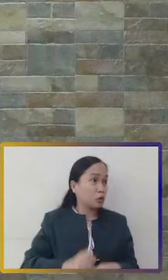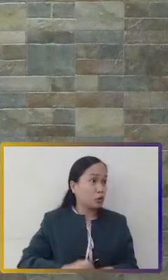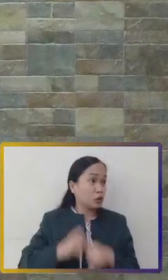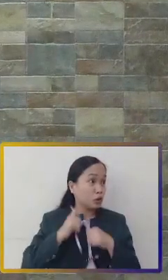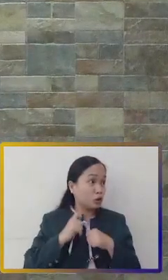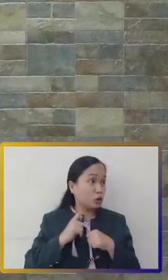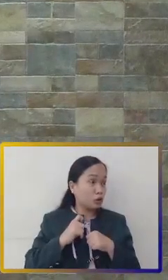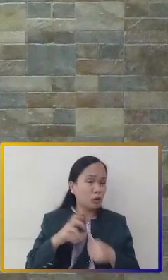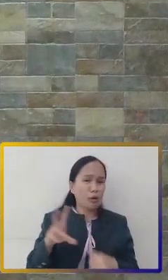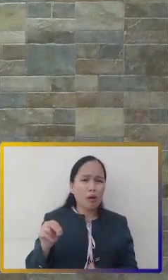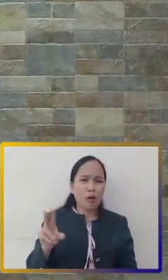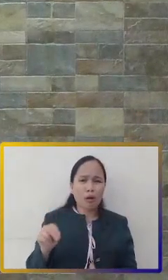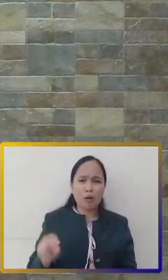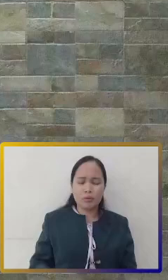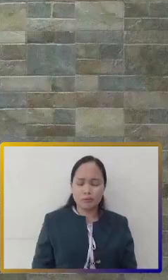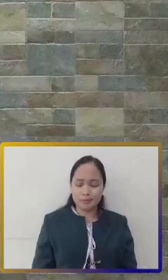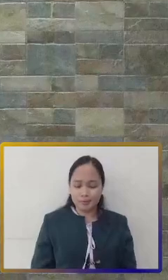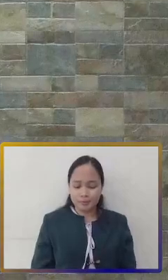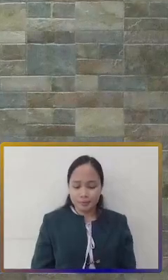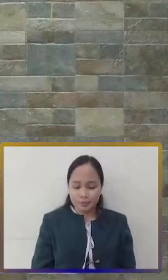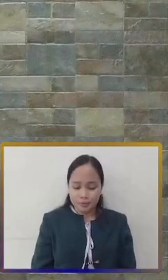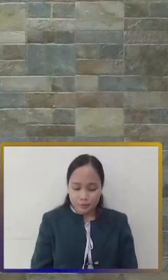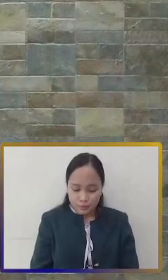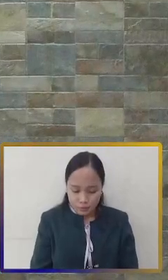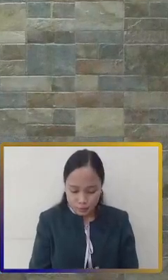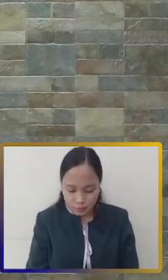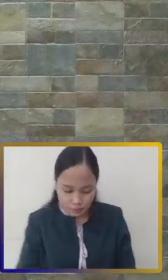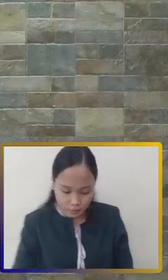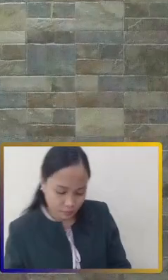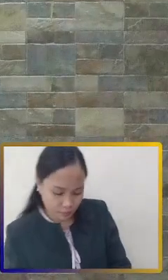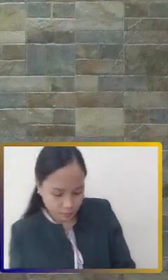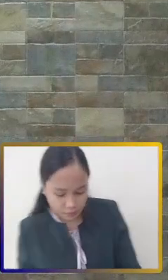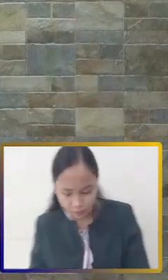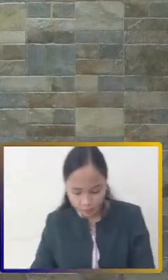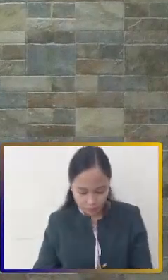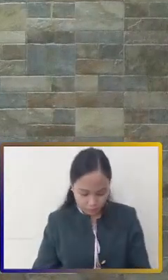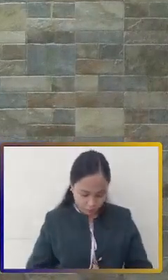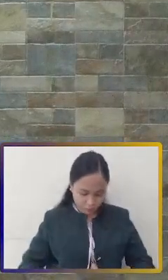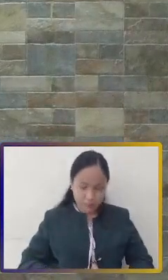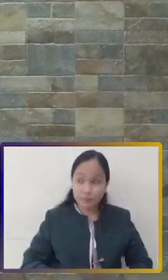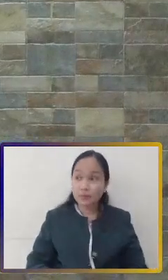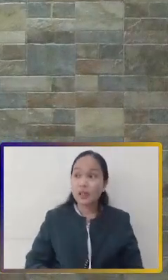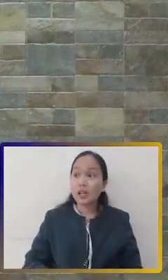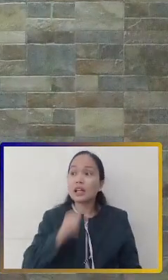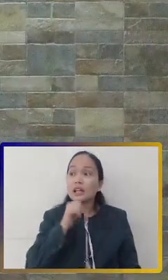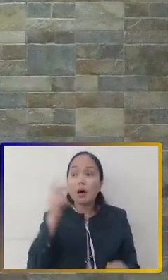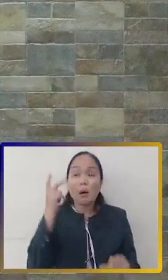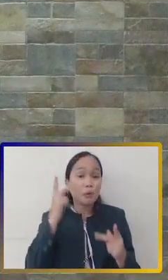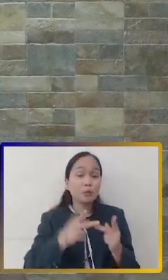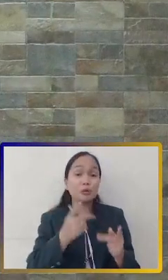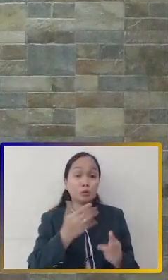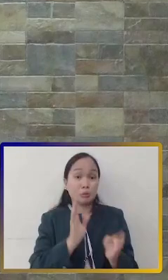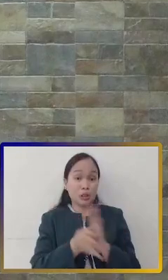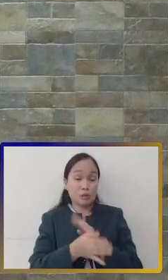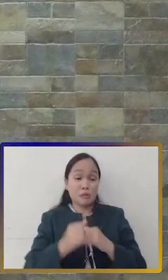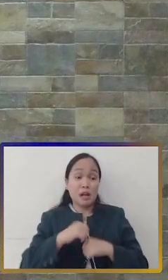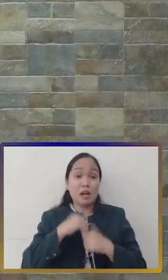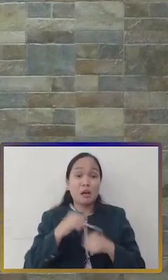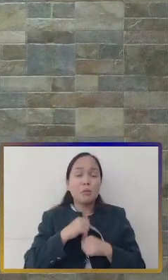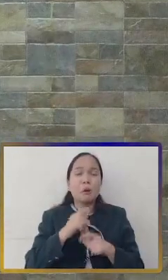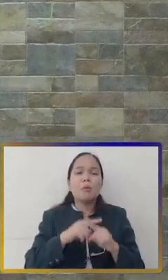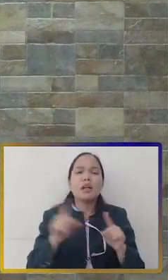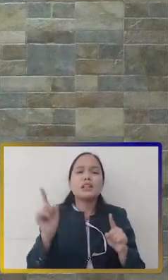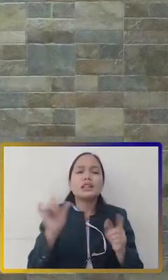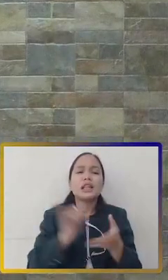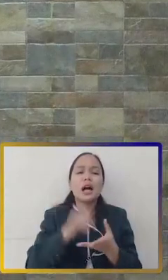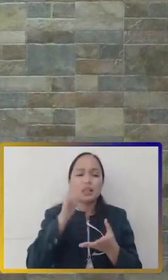to be bragged. Hindi yan meant para ipagyabang. Hindi yan meant para ipagmalaki. Yan ay